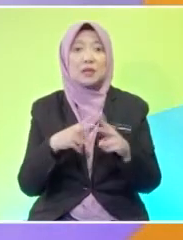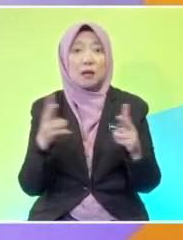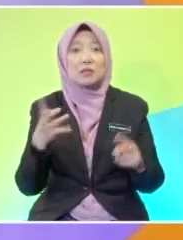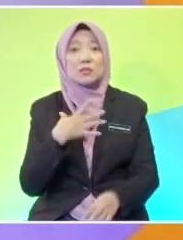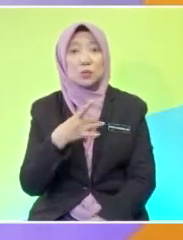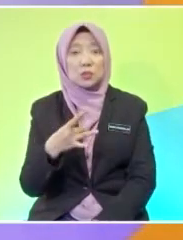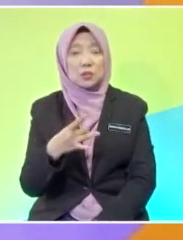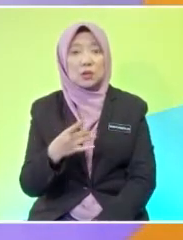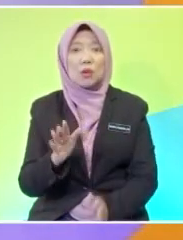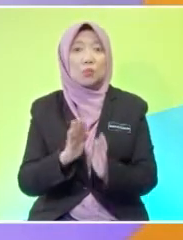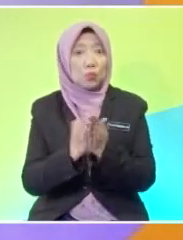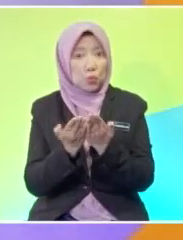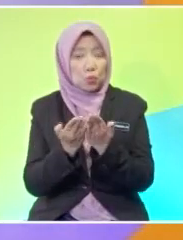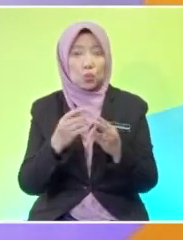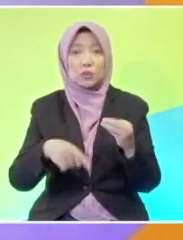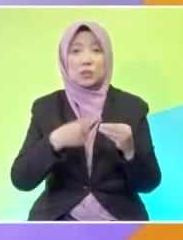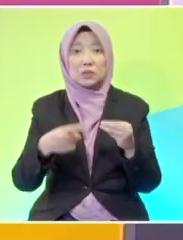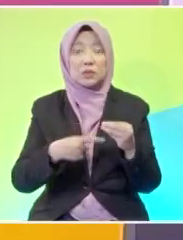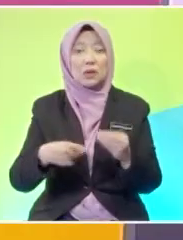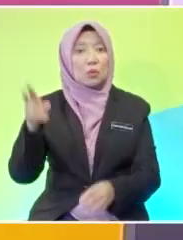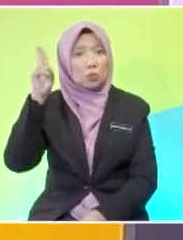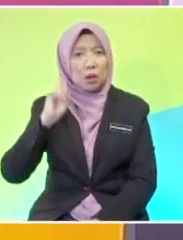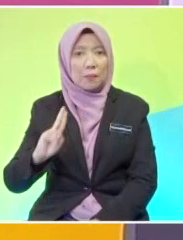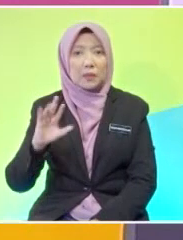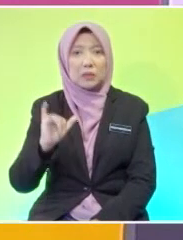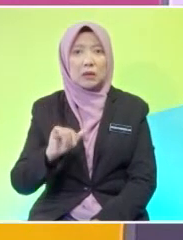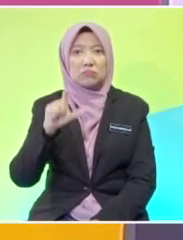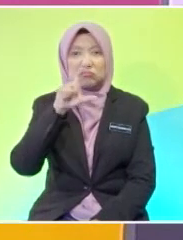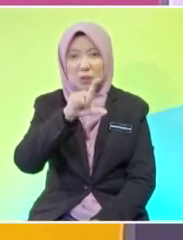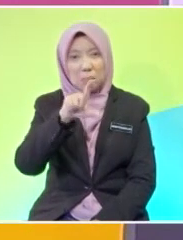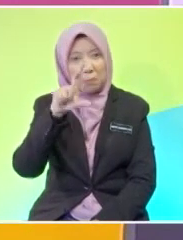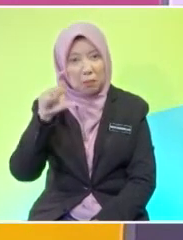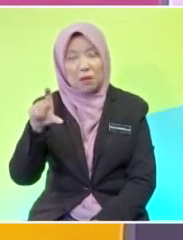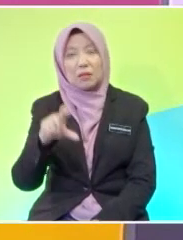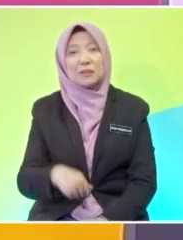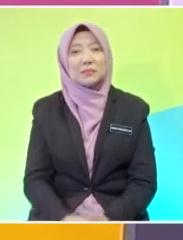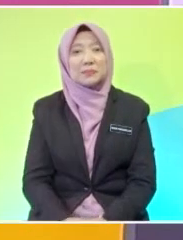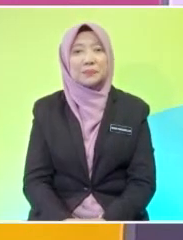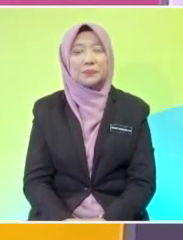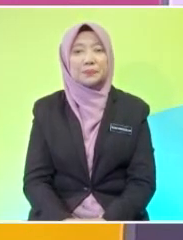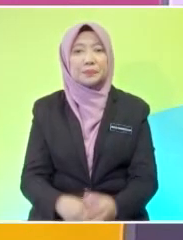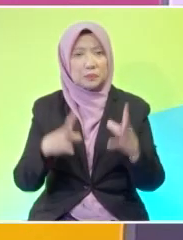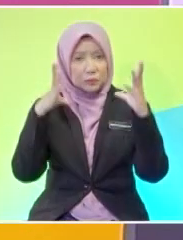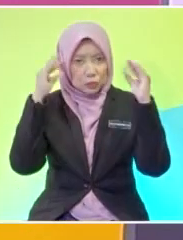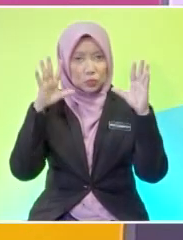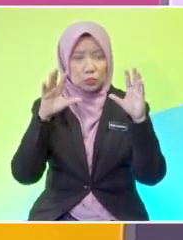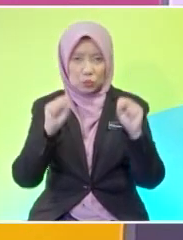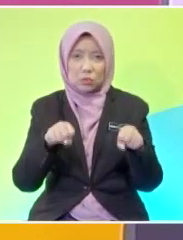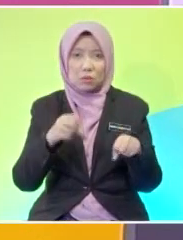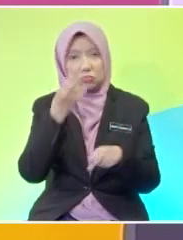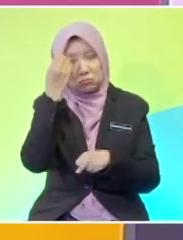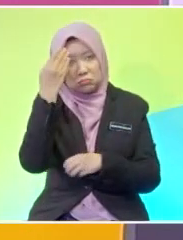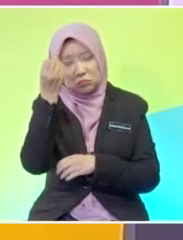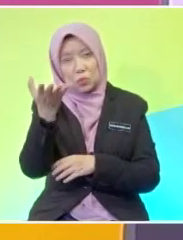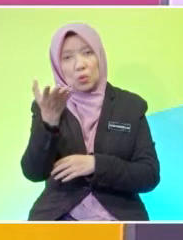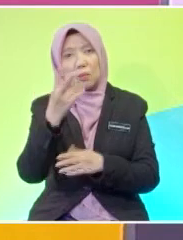keagamaan yang tebal-tebal baik dan mungkin untuk segmen ini juga boleh berikan maksudnya lebih